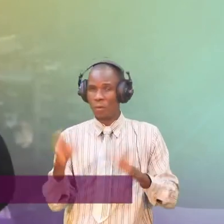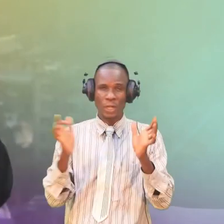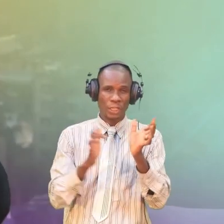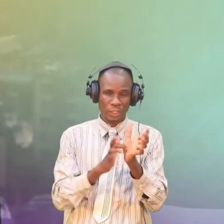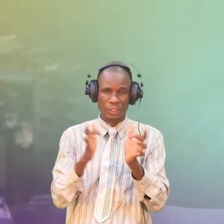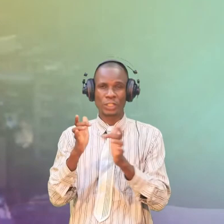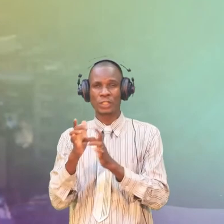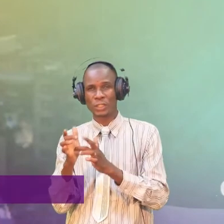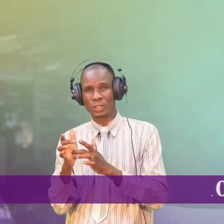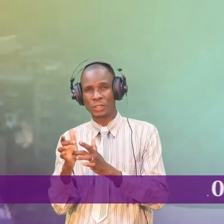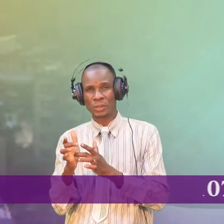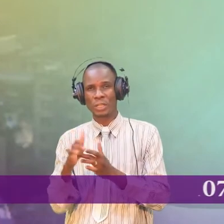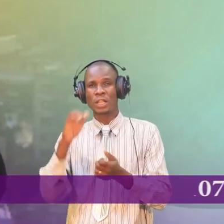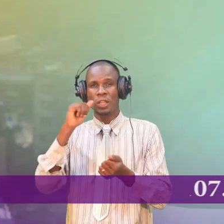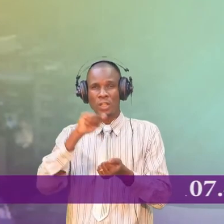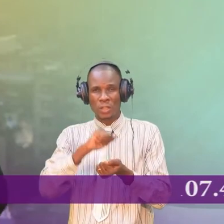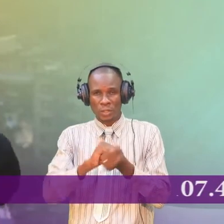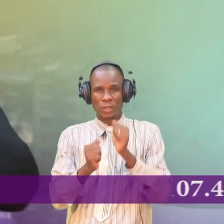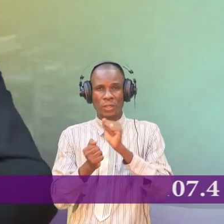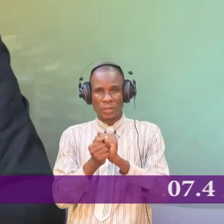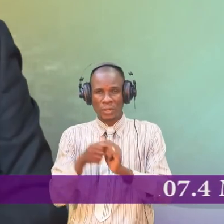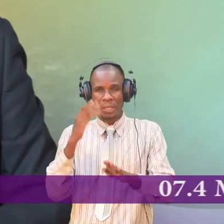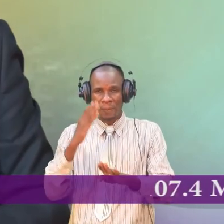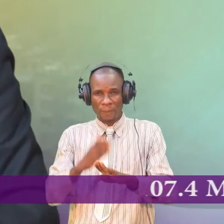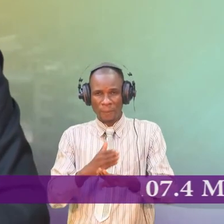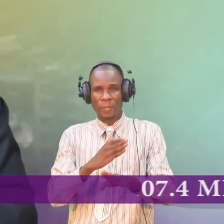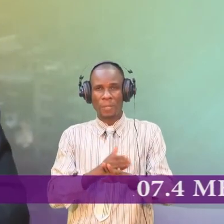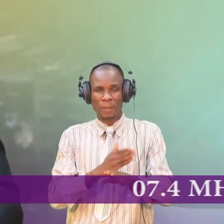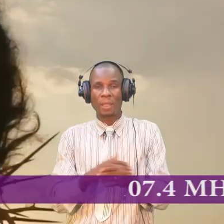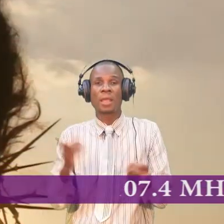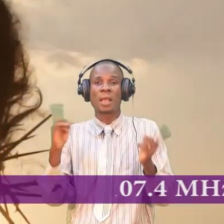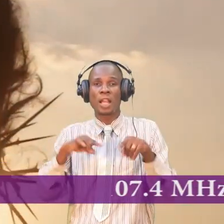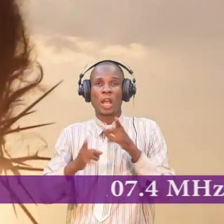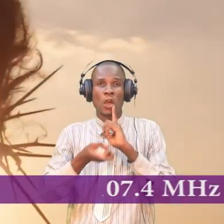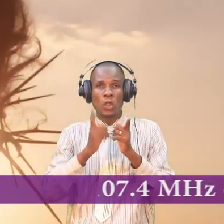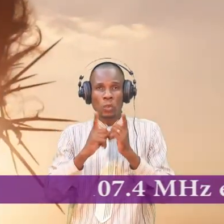uumbaji wote uweze kuingia katika umoja tena ya wokovu.